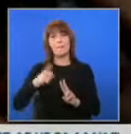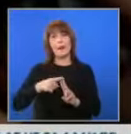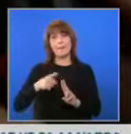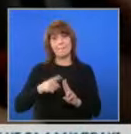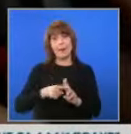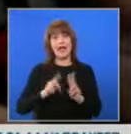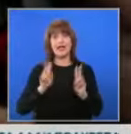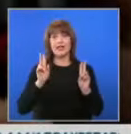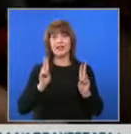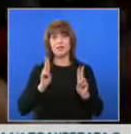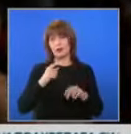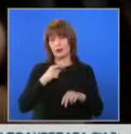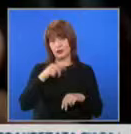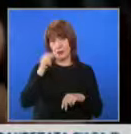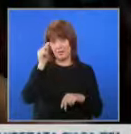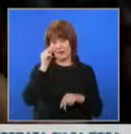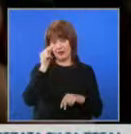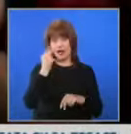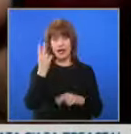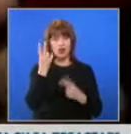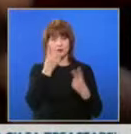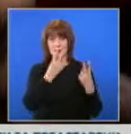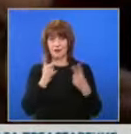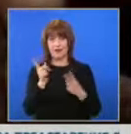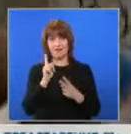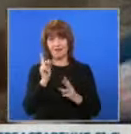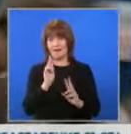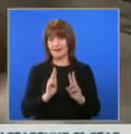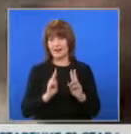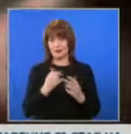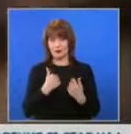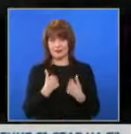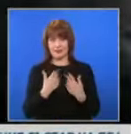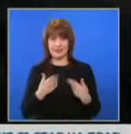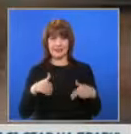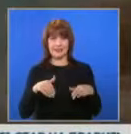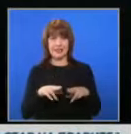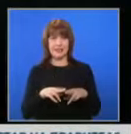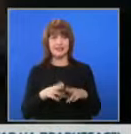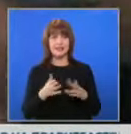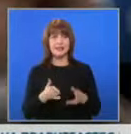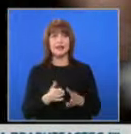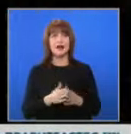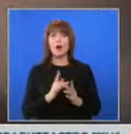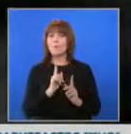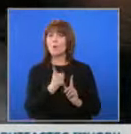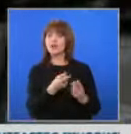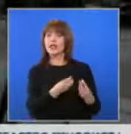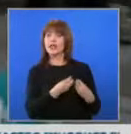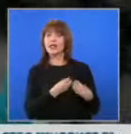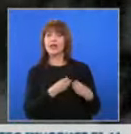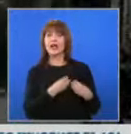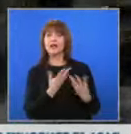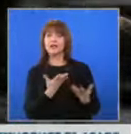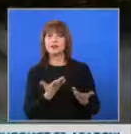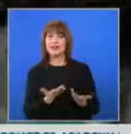промяната, Демократична България, и че споразумението не е съгласувано с нас. Господин Кров, може ли да ни кажете каква ще е вашата